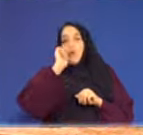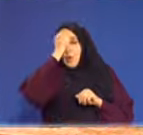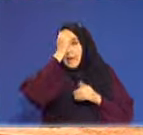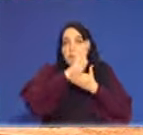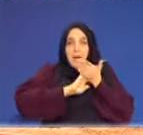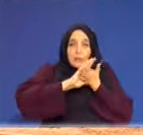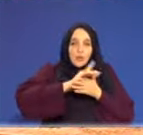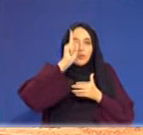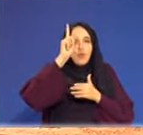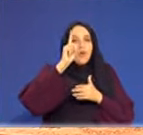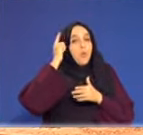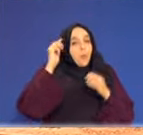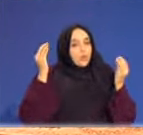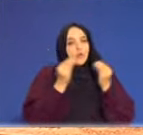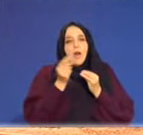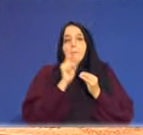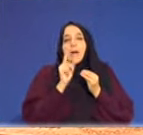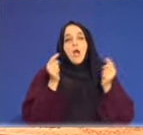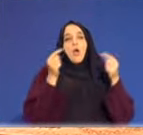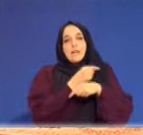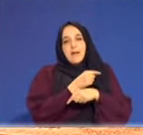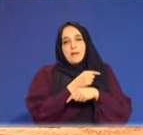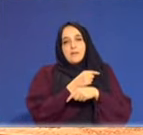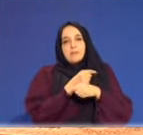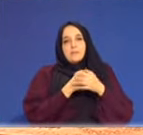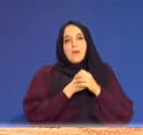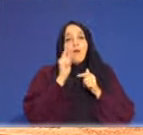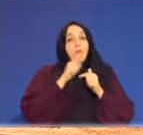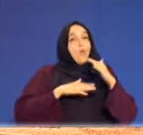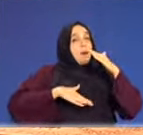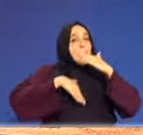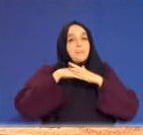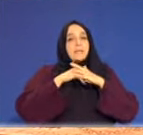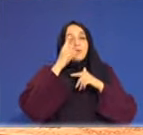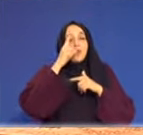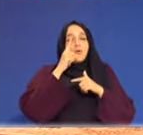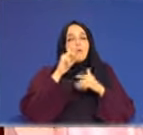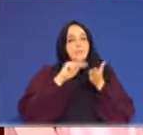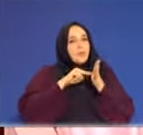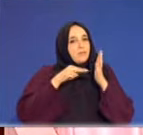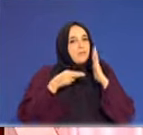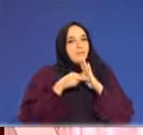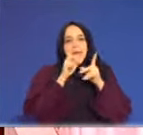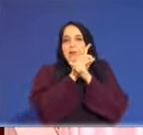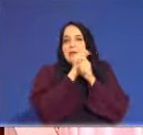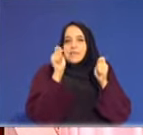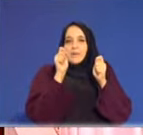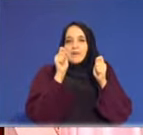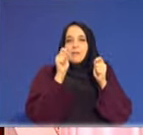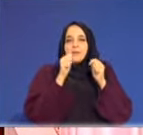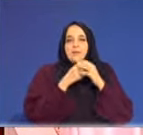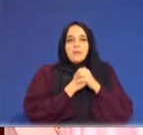إلى قاسف كنازال إثليسا. الحدود ثيليسا استقبيليث. نعم. وقرن استقبيليث